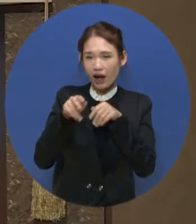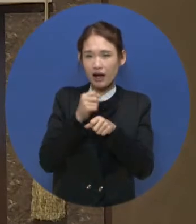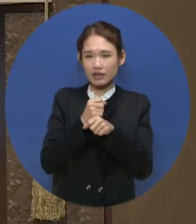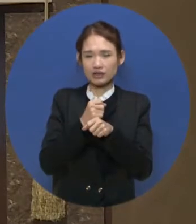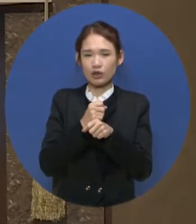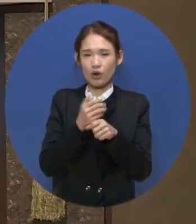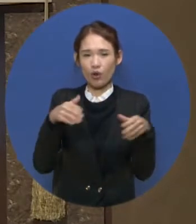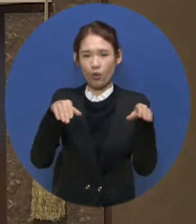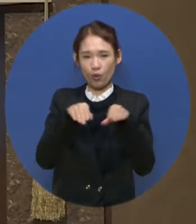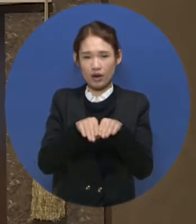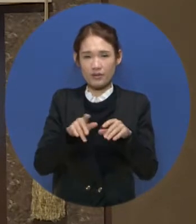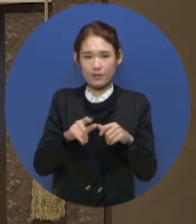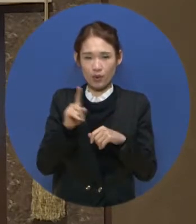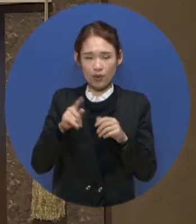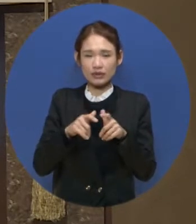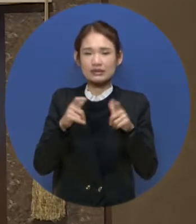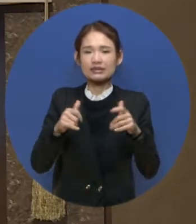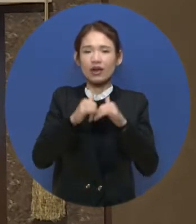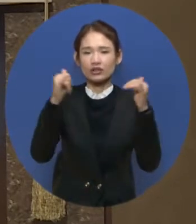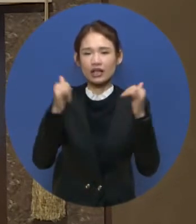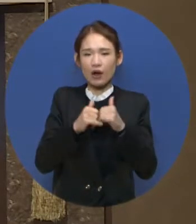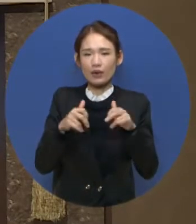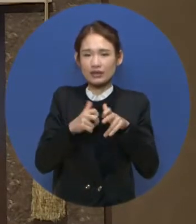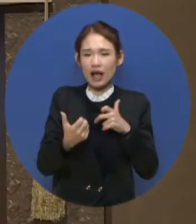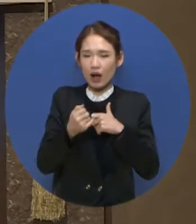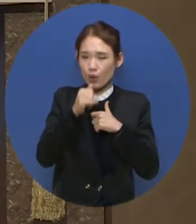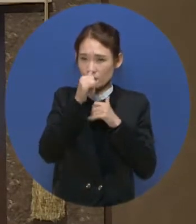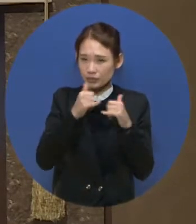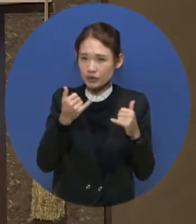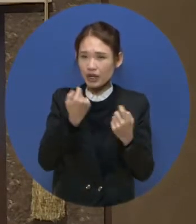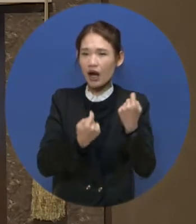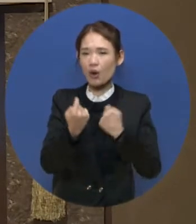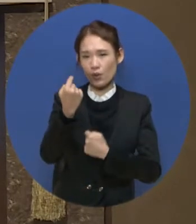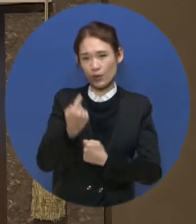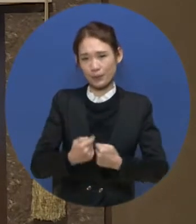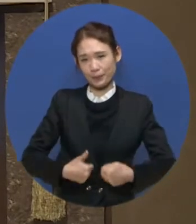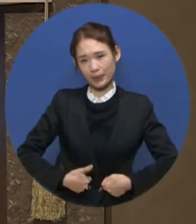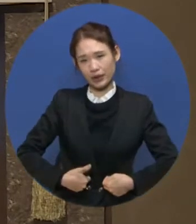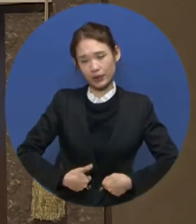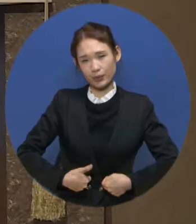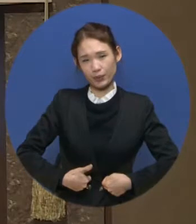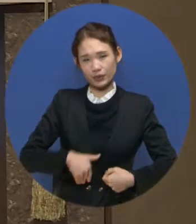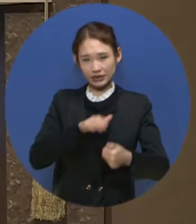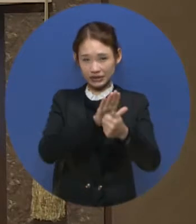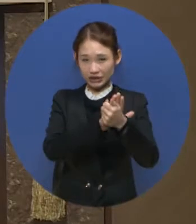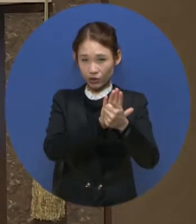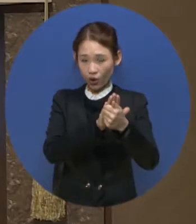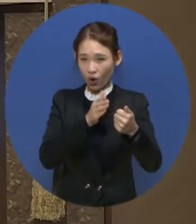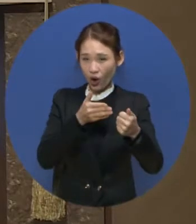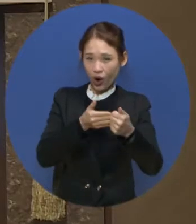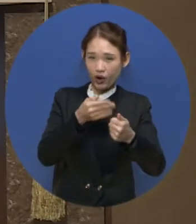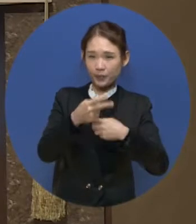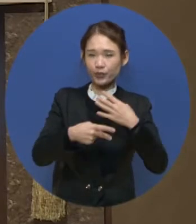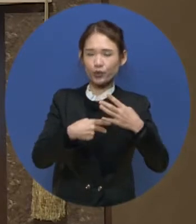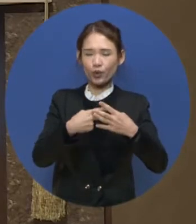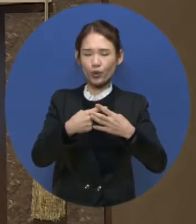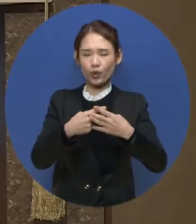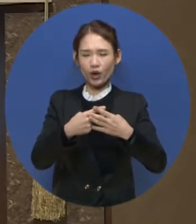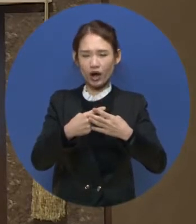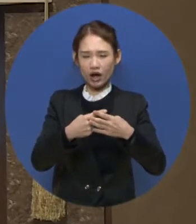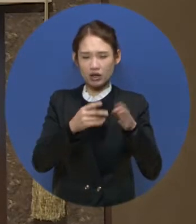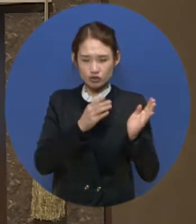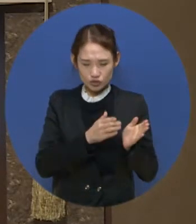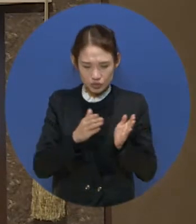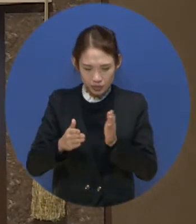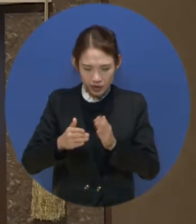이제 지역사회로 이제 그 장애를 갖고 있는 분들이 나와야 되는데 네. 이분들을 지원하는 시스템이 좀 아직 이렇게 좀